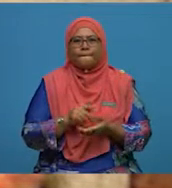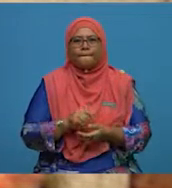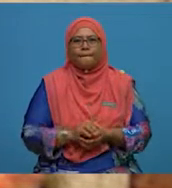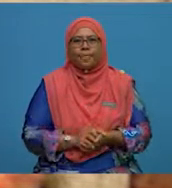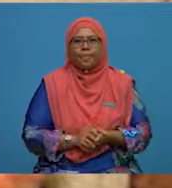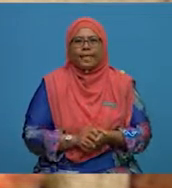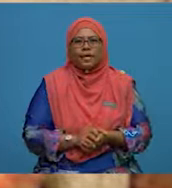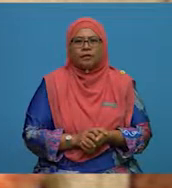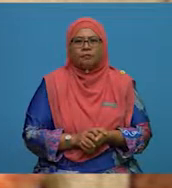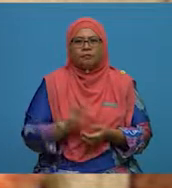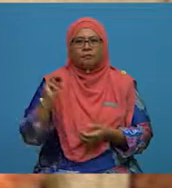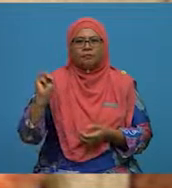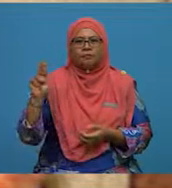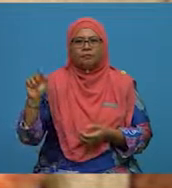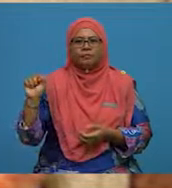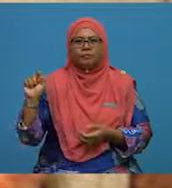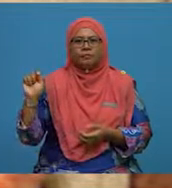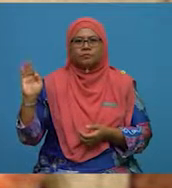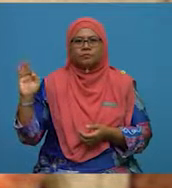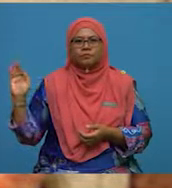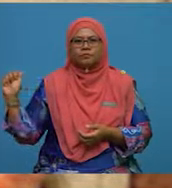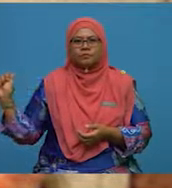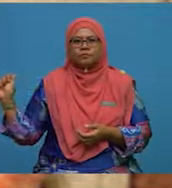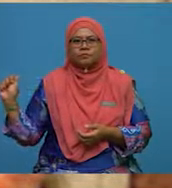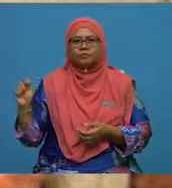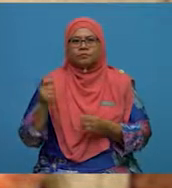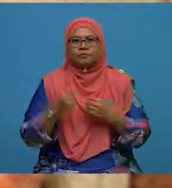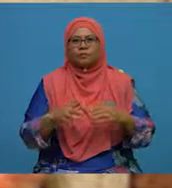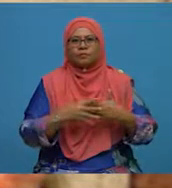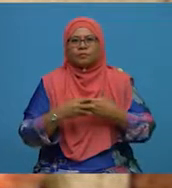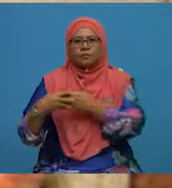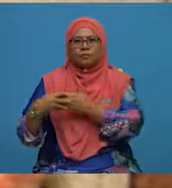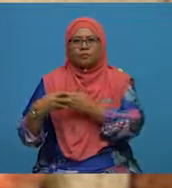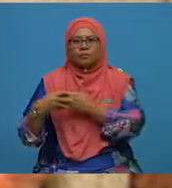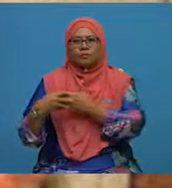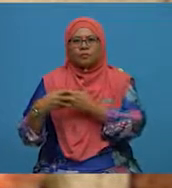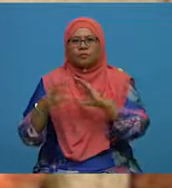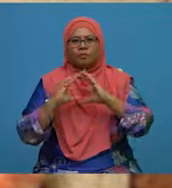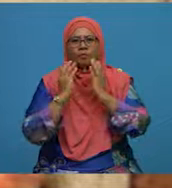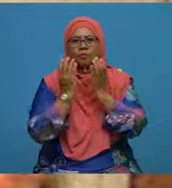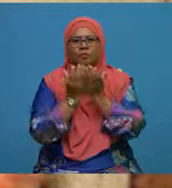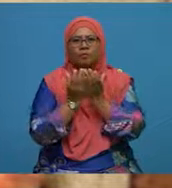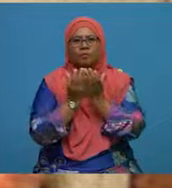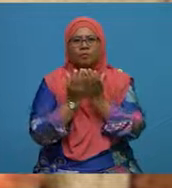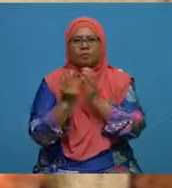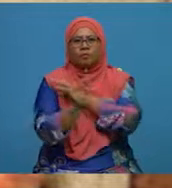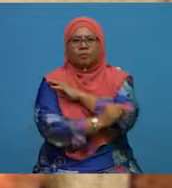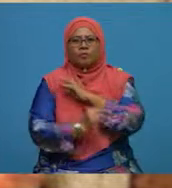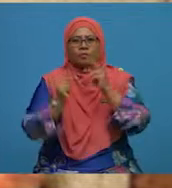Implikasinya, Mustafa Kamil telah memimpin Kongres Nasional pertama